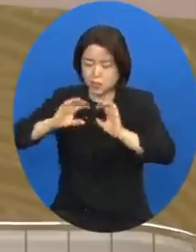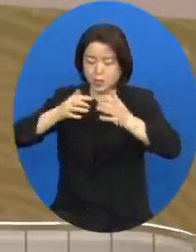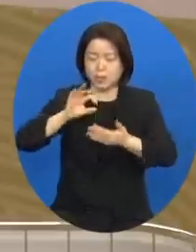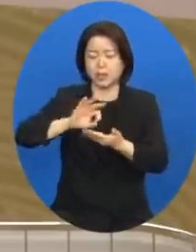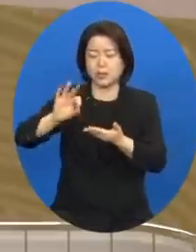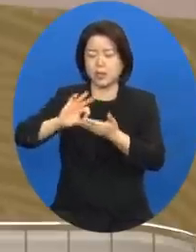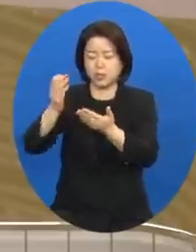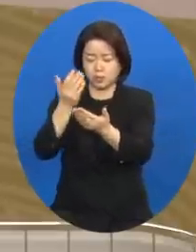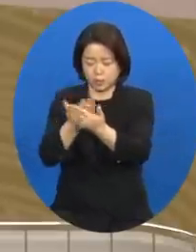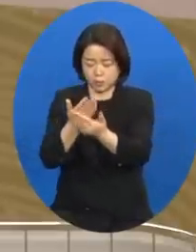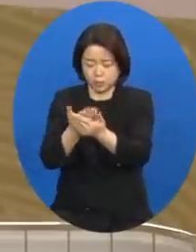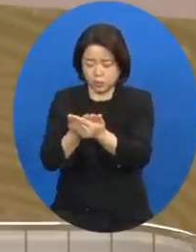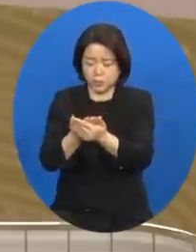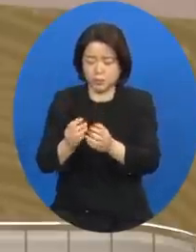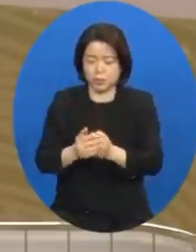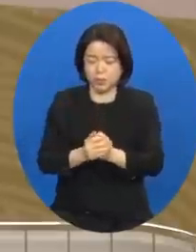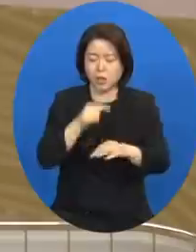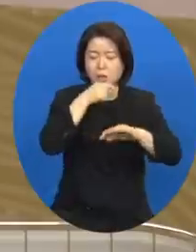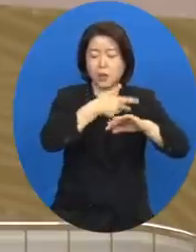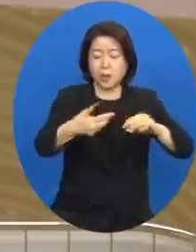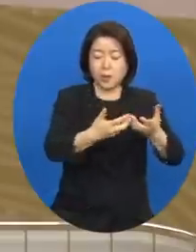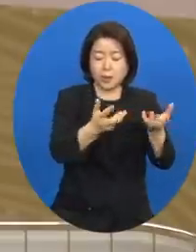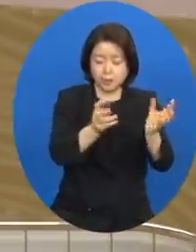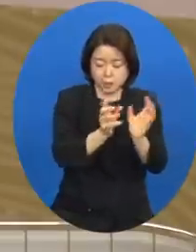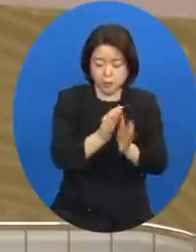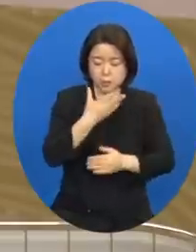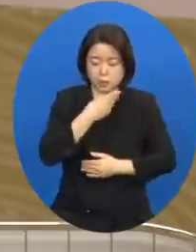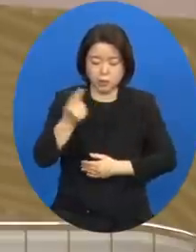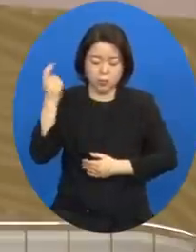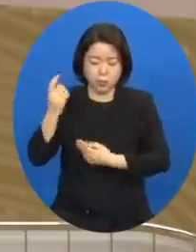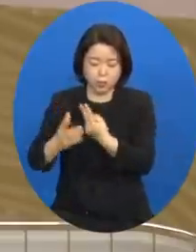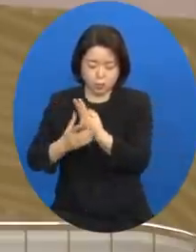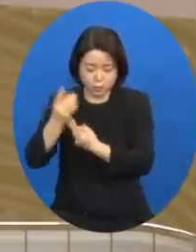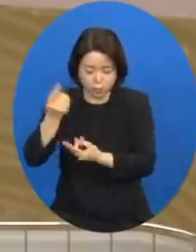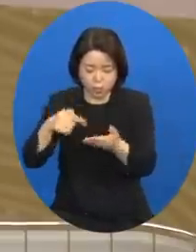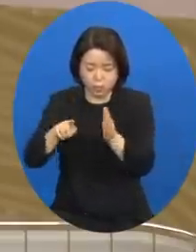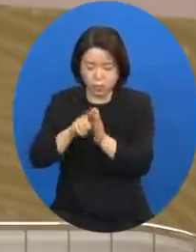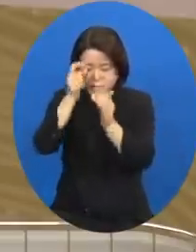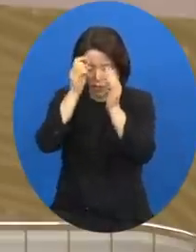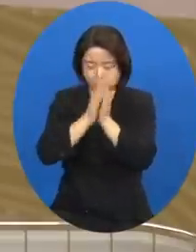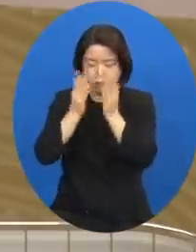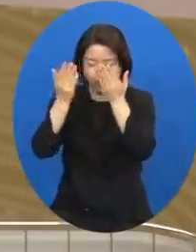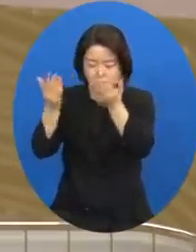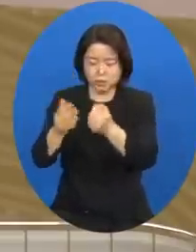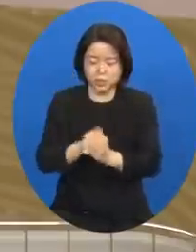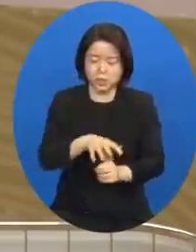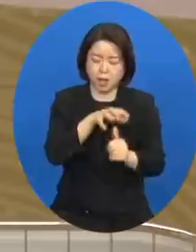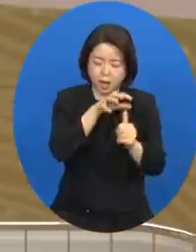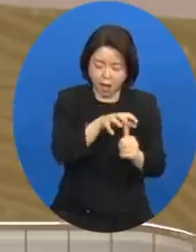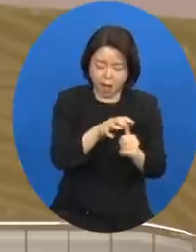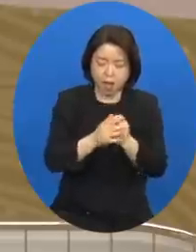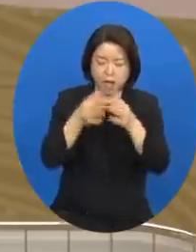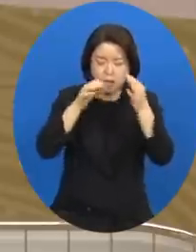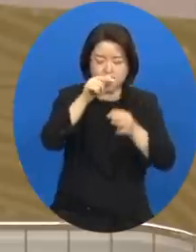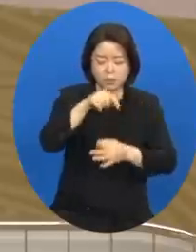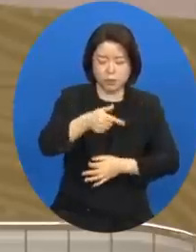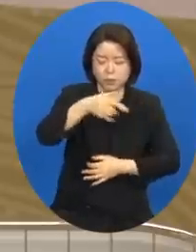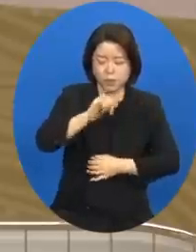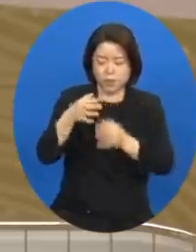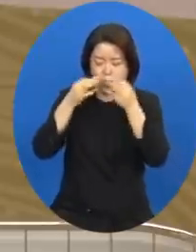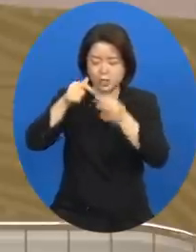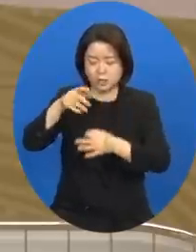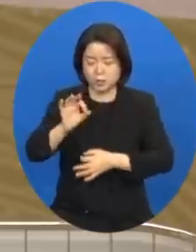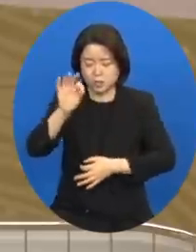하소서. 민족의 복음의 통일을 위하여 기도합니다. 억류도에 있는 김국기 목사님,